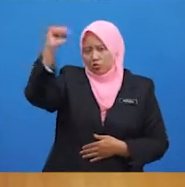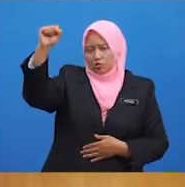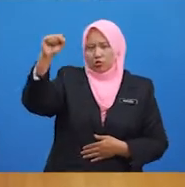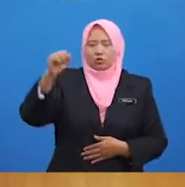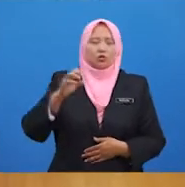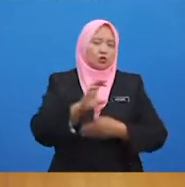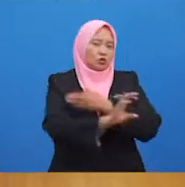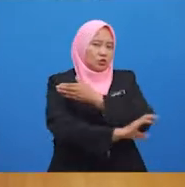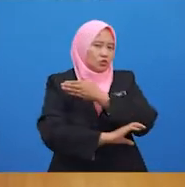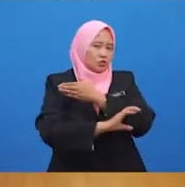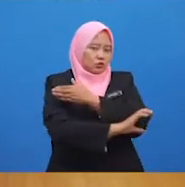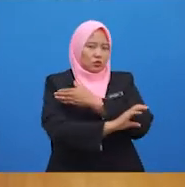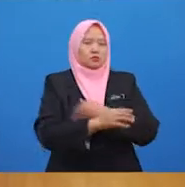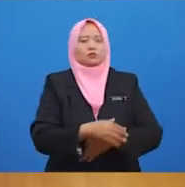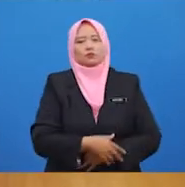negara.